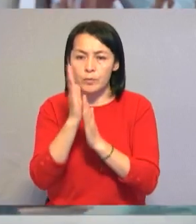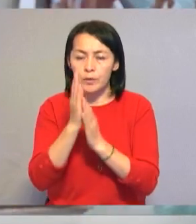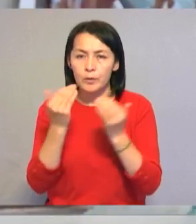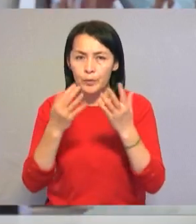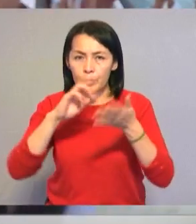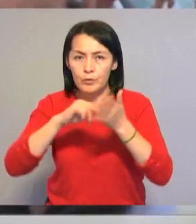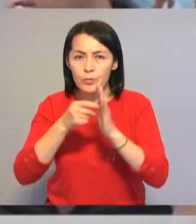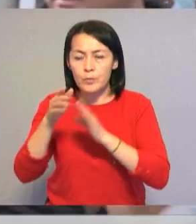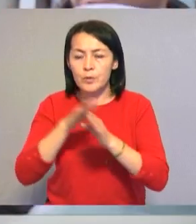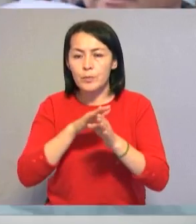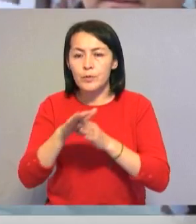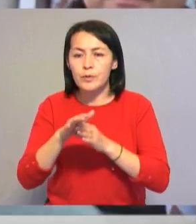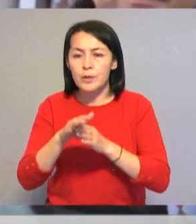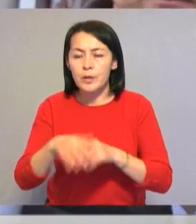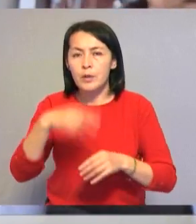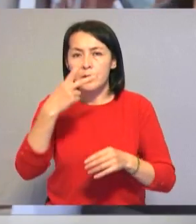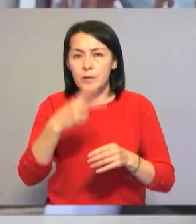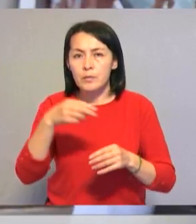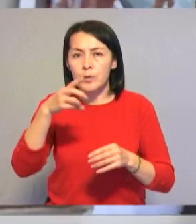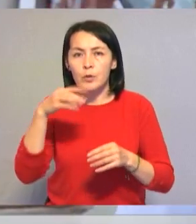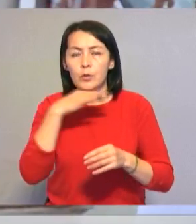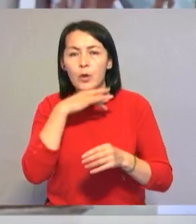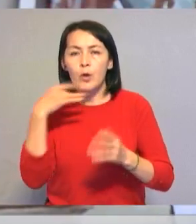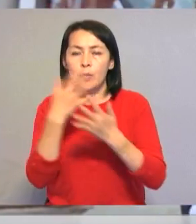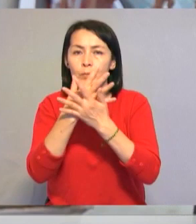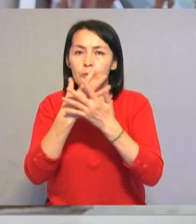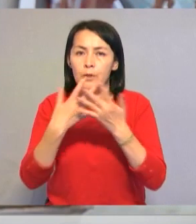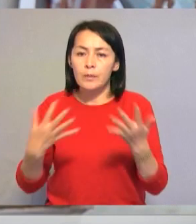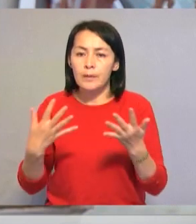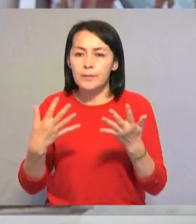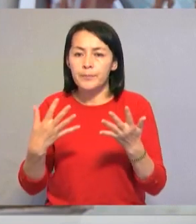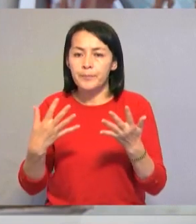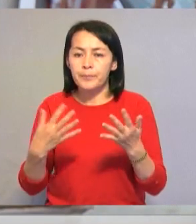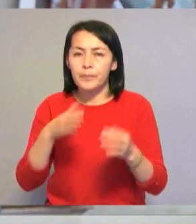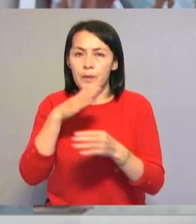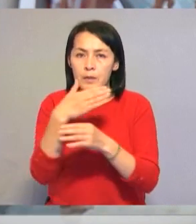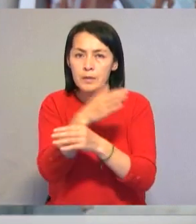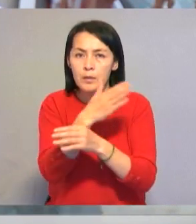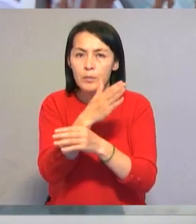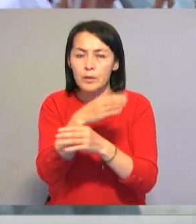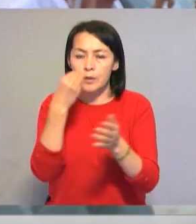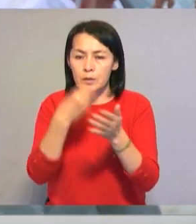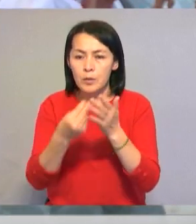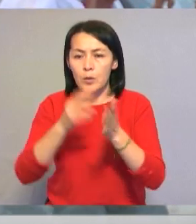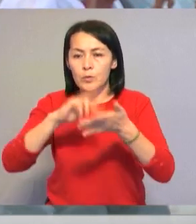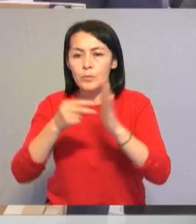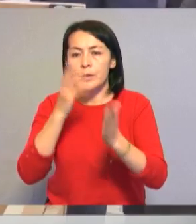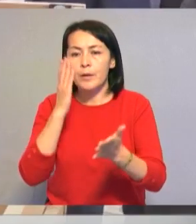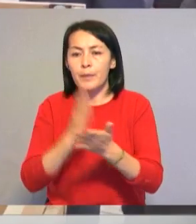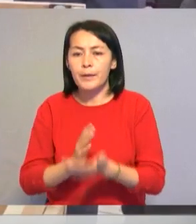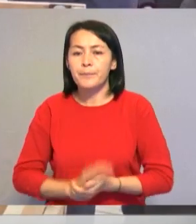Биылғы жоспарымыз бойынша 20 тоннадан астам тауарлы сазан балықтарын саудалау жоспарымызда